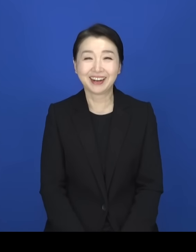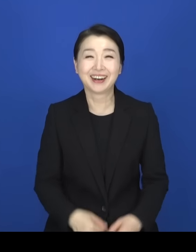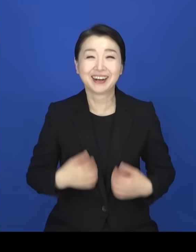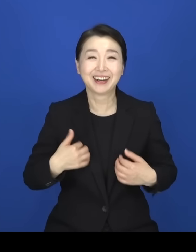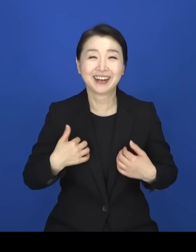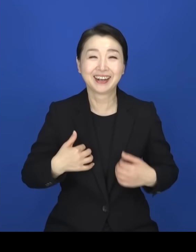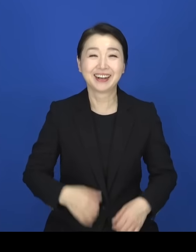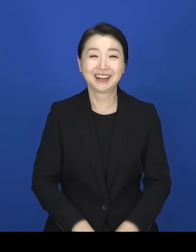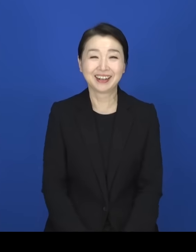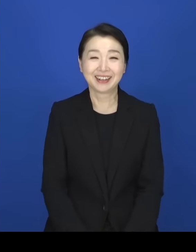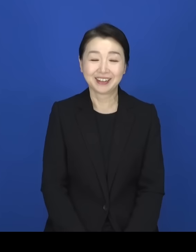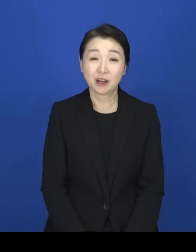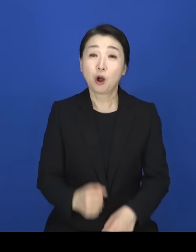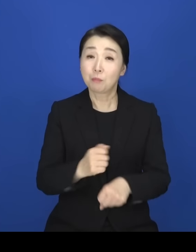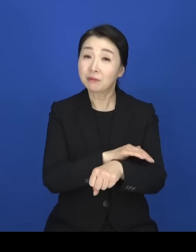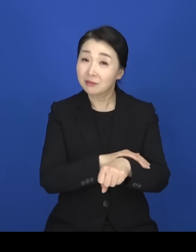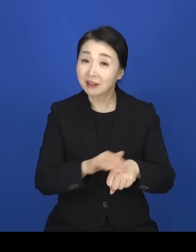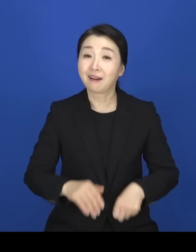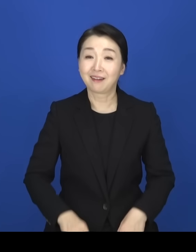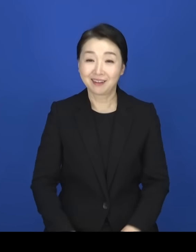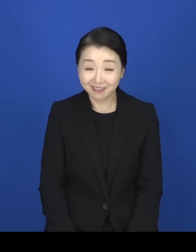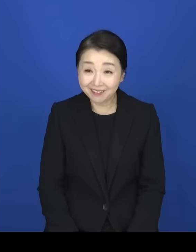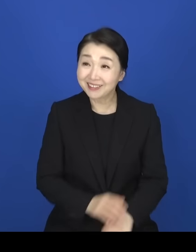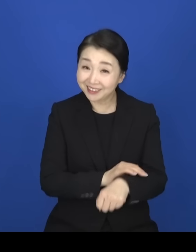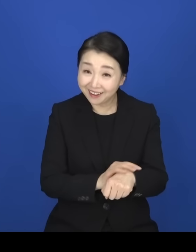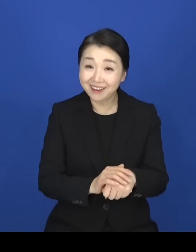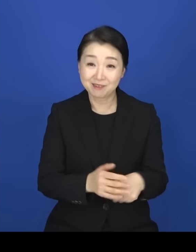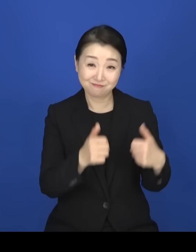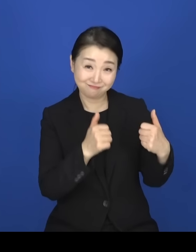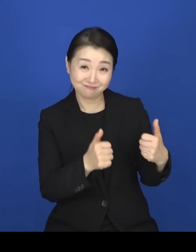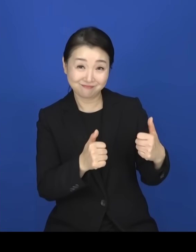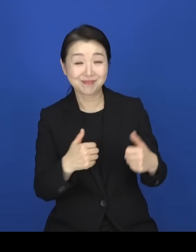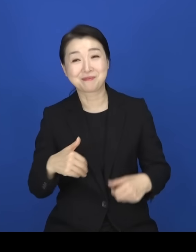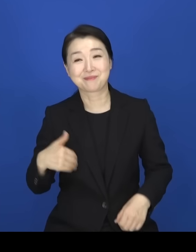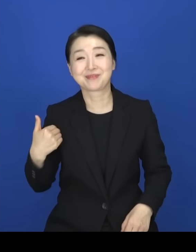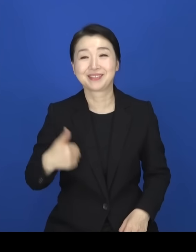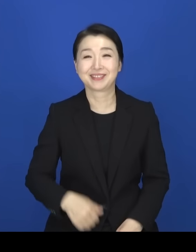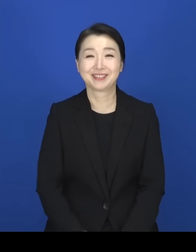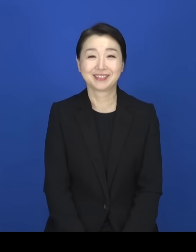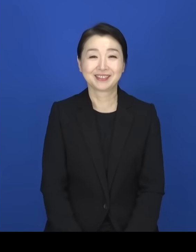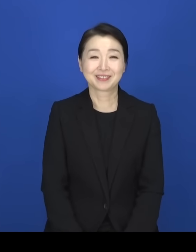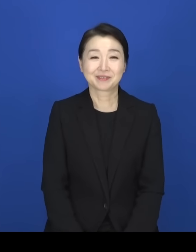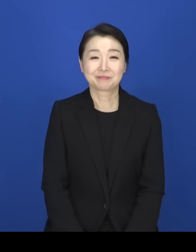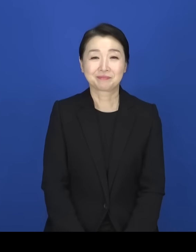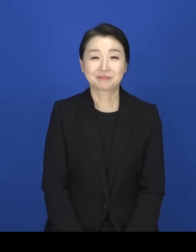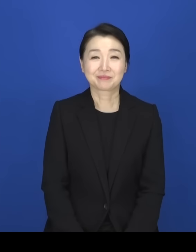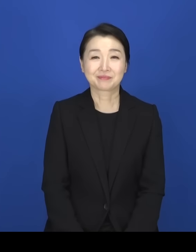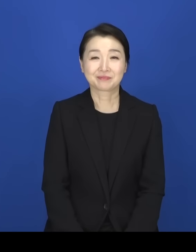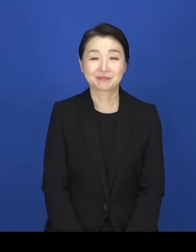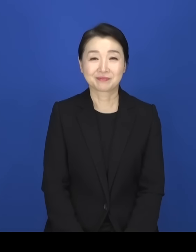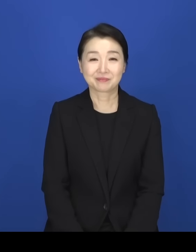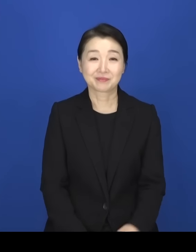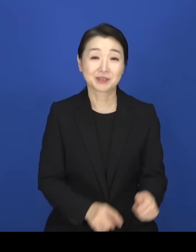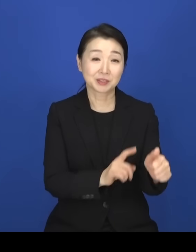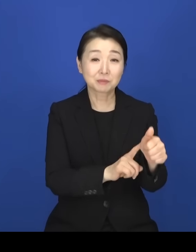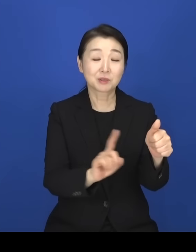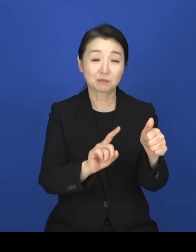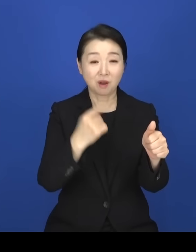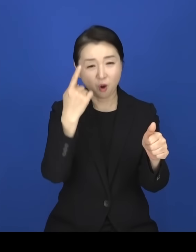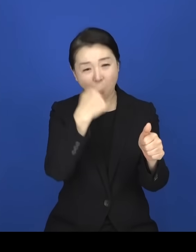재밌어요. 그 재밌어요. 잘 짰네요. 잘 짰어요 선배님? 잘 짰습니까 선배님? 전 몰랐어요. 이런 걸로 되는지. 예. 사실 아무튼 김기리 씨 하면은